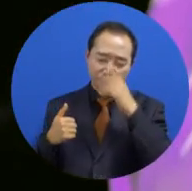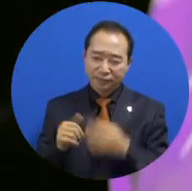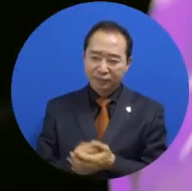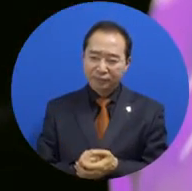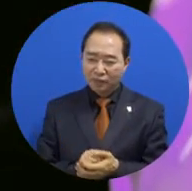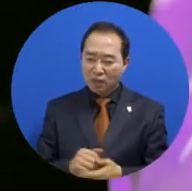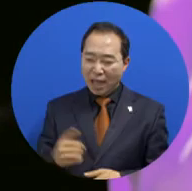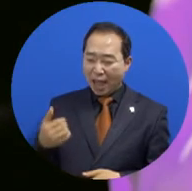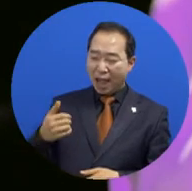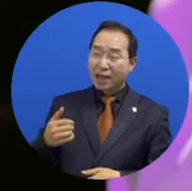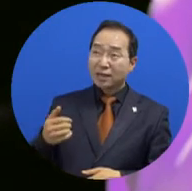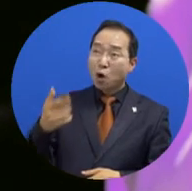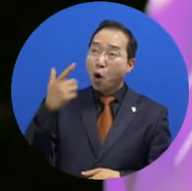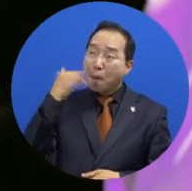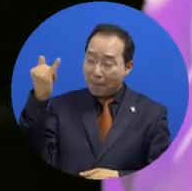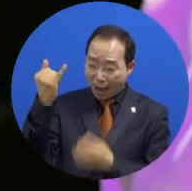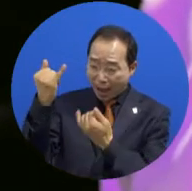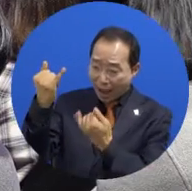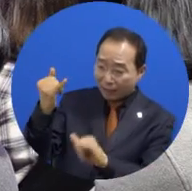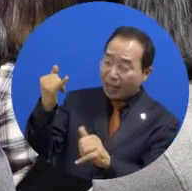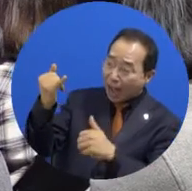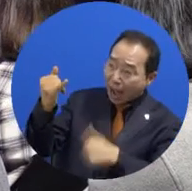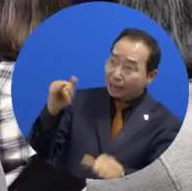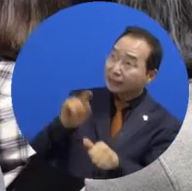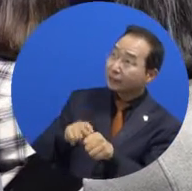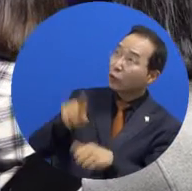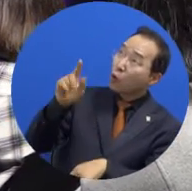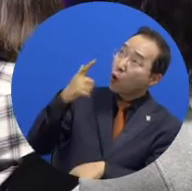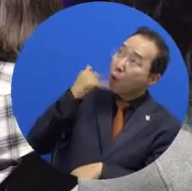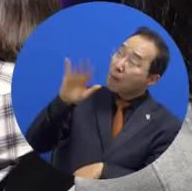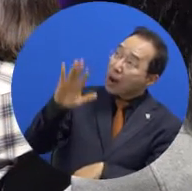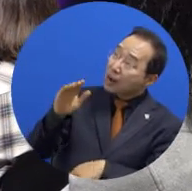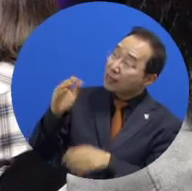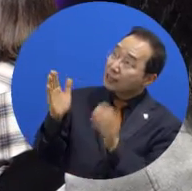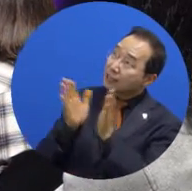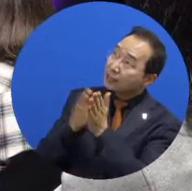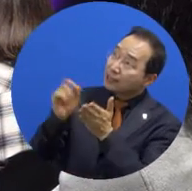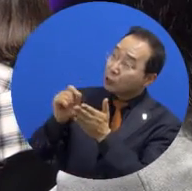1년짜리 등록해서 열심히 해. 가족관계가 아주